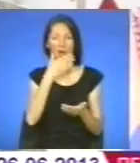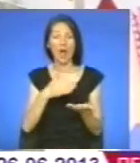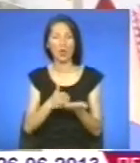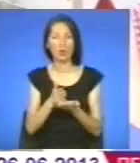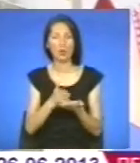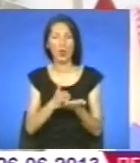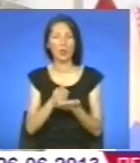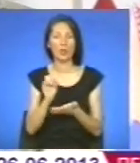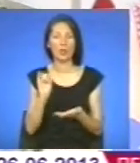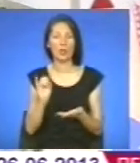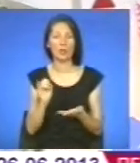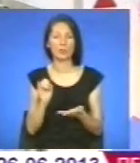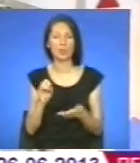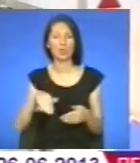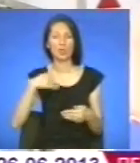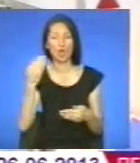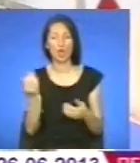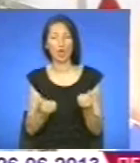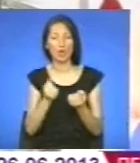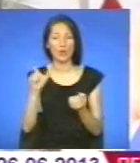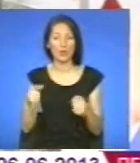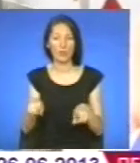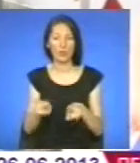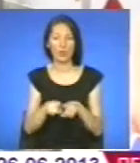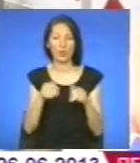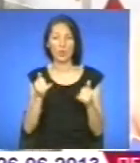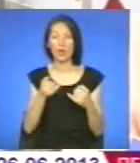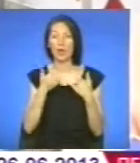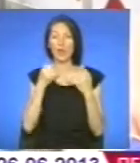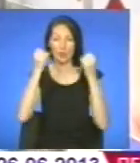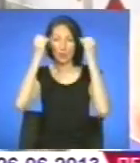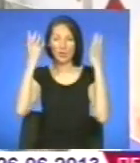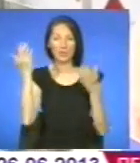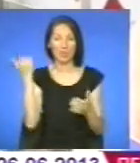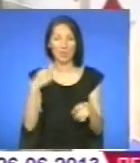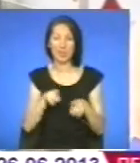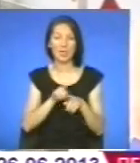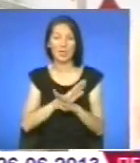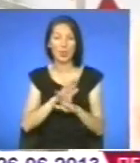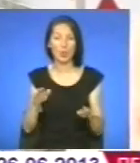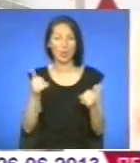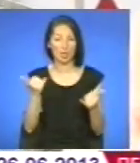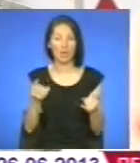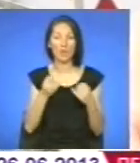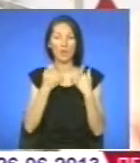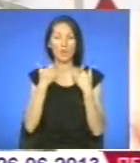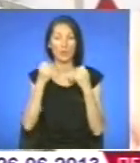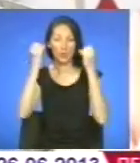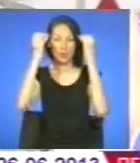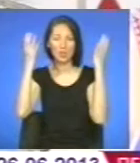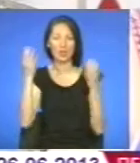і з сторони шоферів так само зараз увічливі. Колись не були такі, а зараз увічливі. А я так думаю,